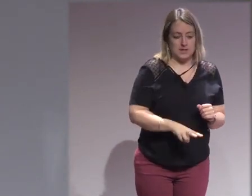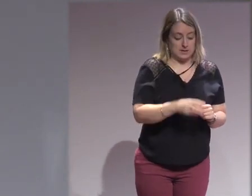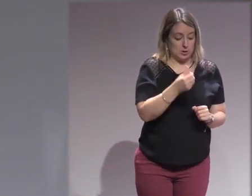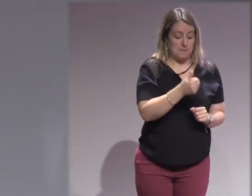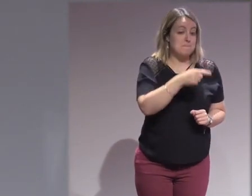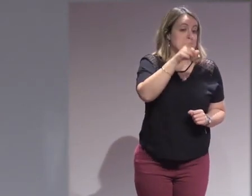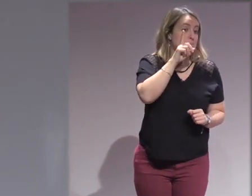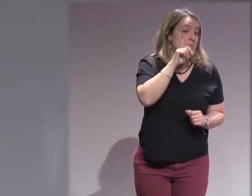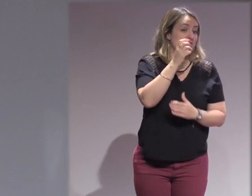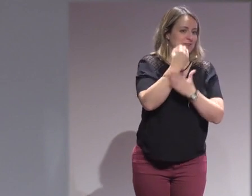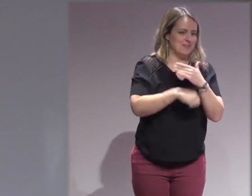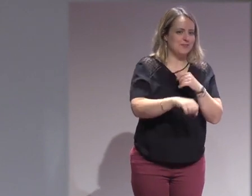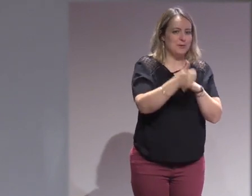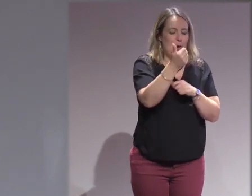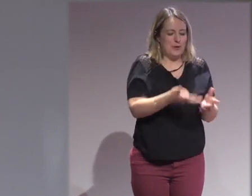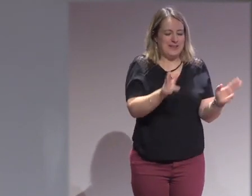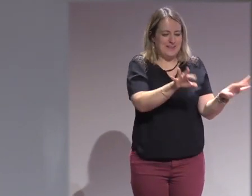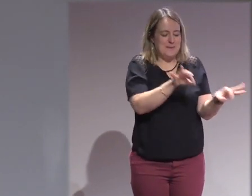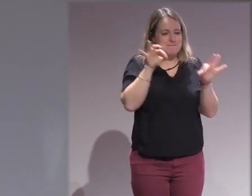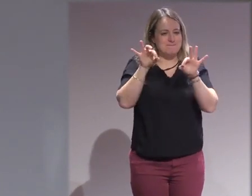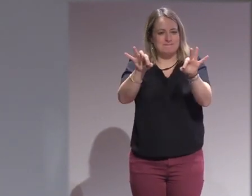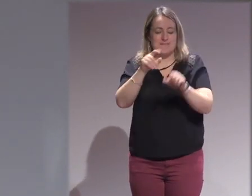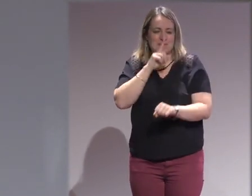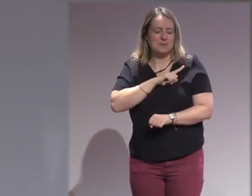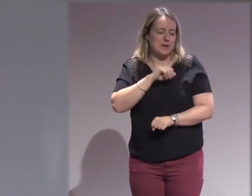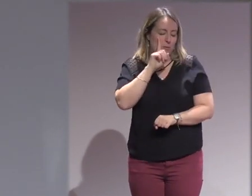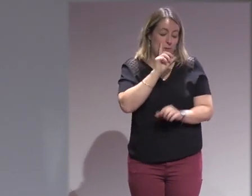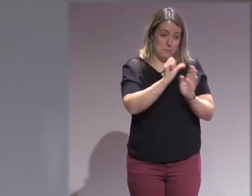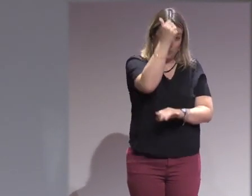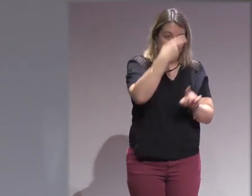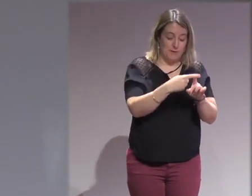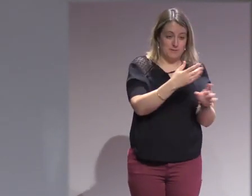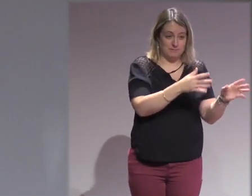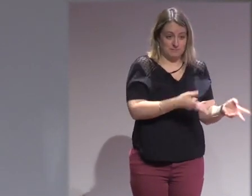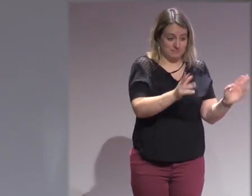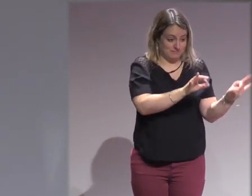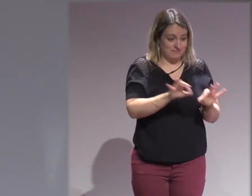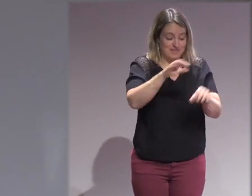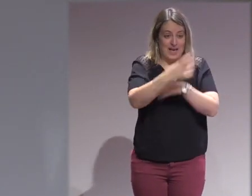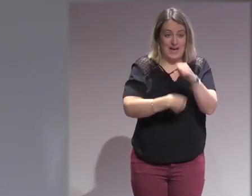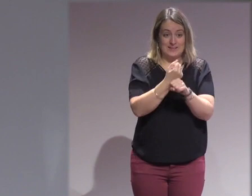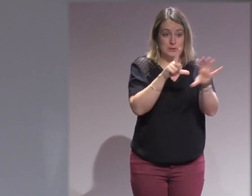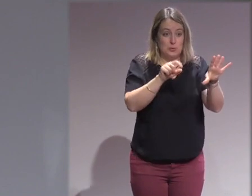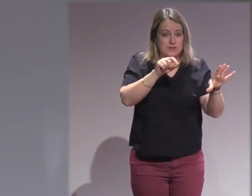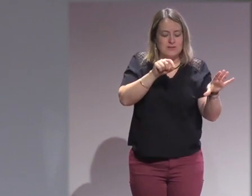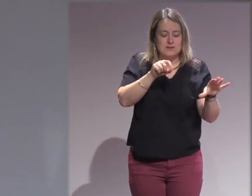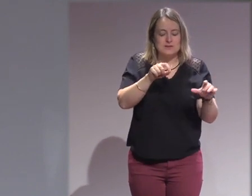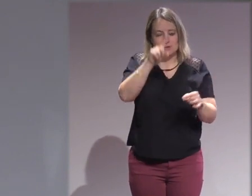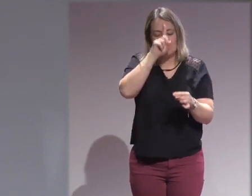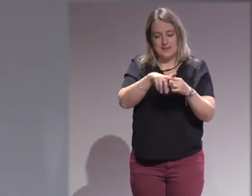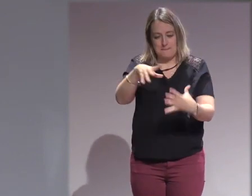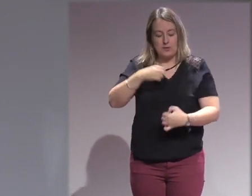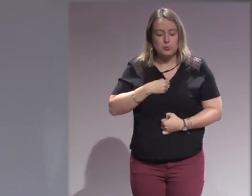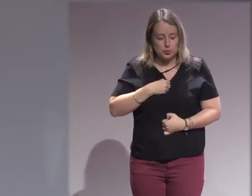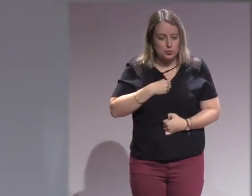Et c'est pour ça que j'ai laissé un extrait assez long, parce que je trouvais ça intéressant que dans les années 70, quand on faisait un sujet sur l'adoption, on essayait de faire